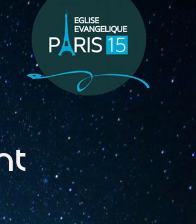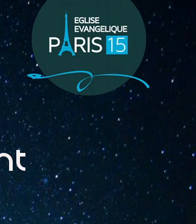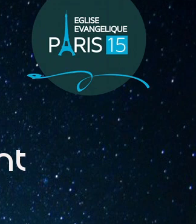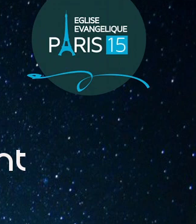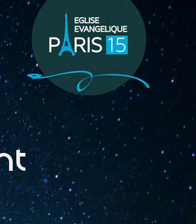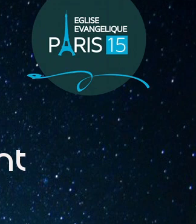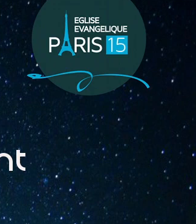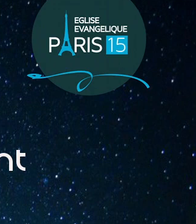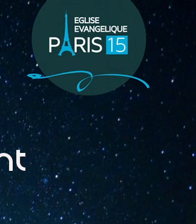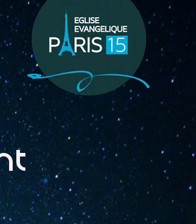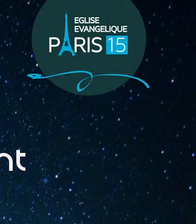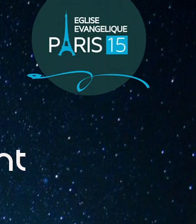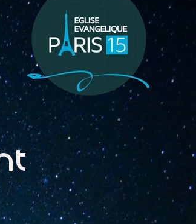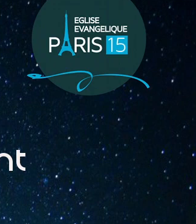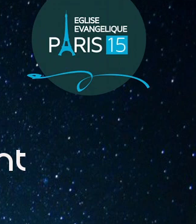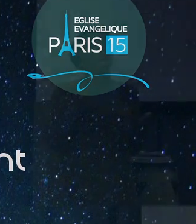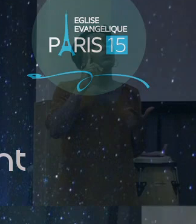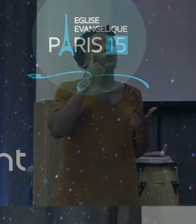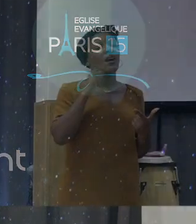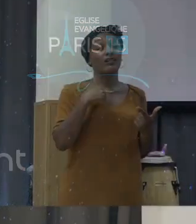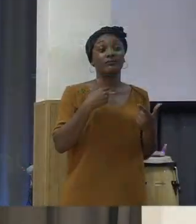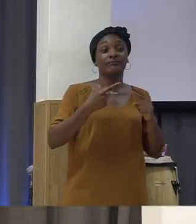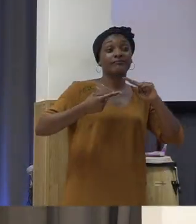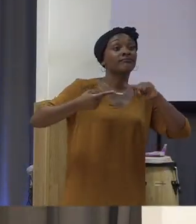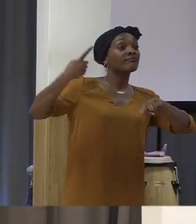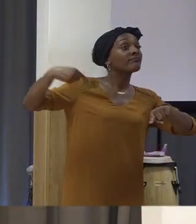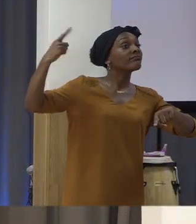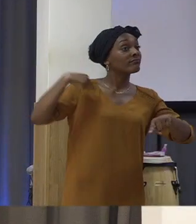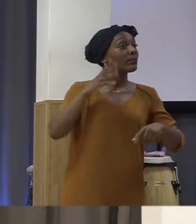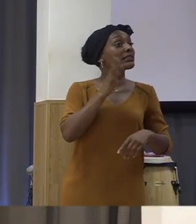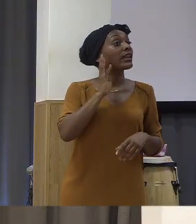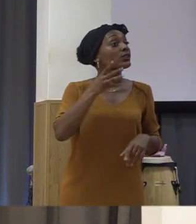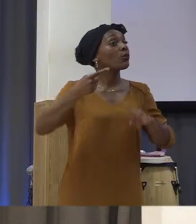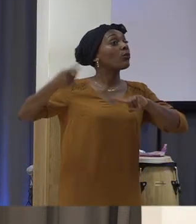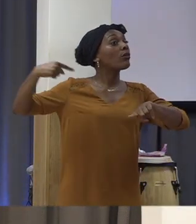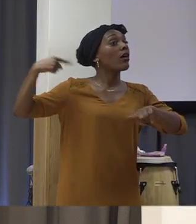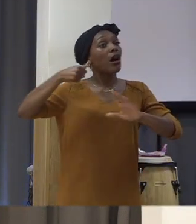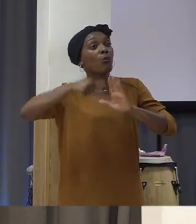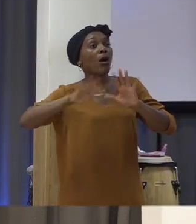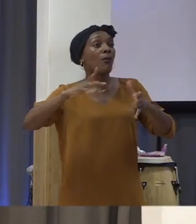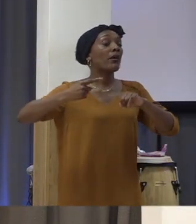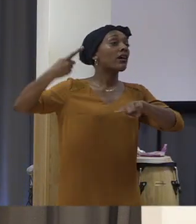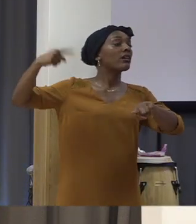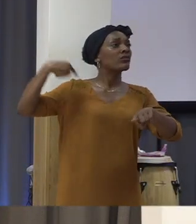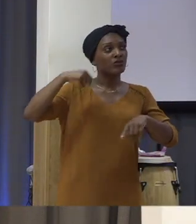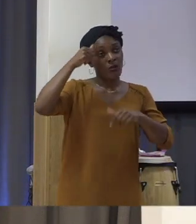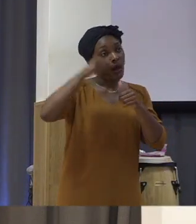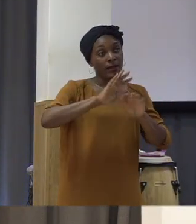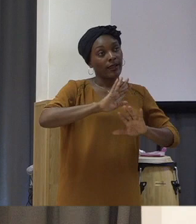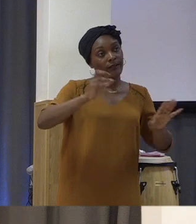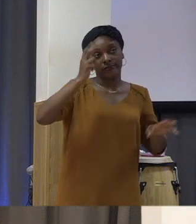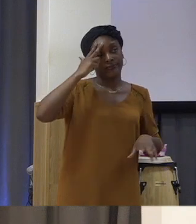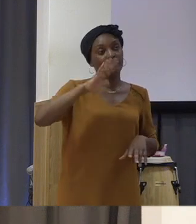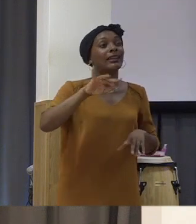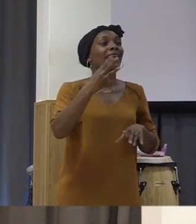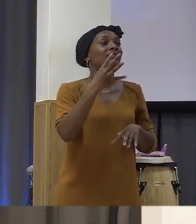La première, c'est que la dernière fois que je me suis retrouvé ici devant vous, ainsi, là, sur l'estrade, c'était exactement, je m'en souviendrai toujours, c'était